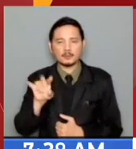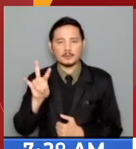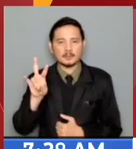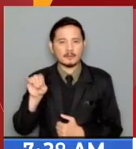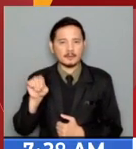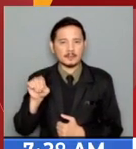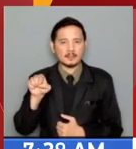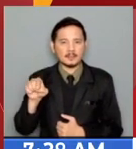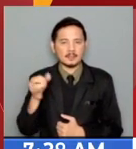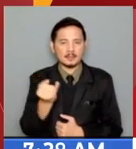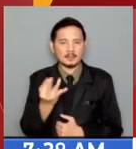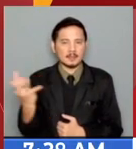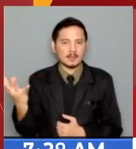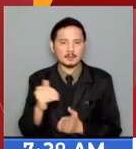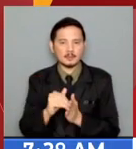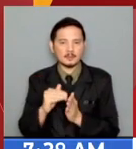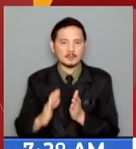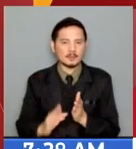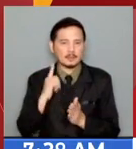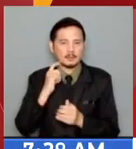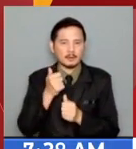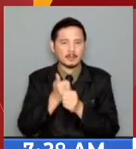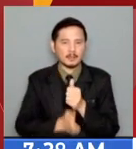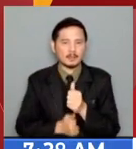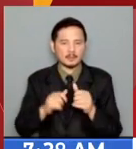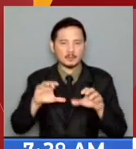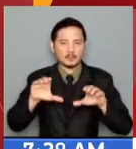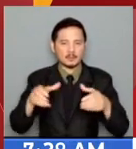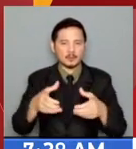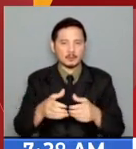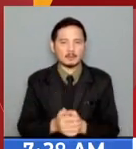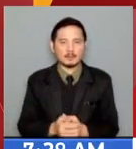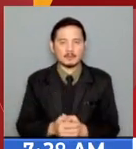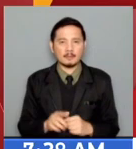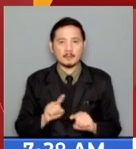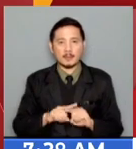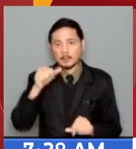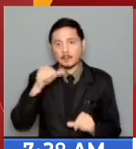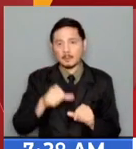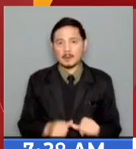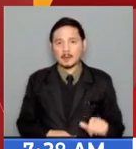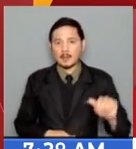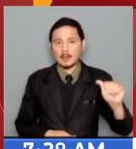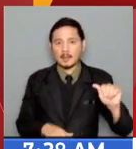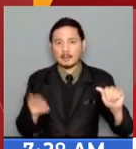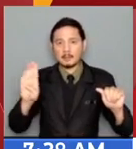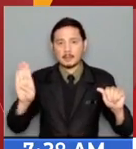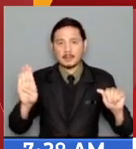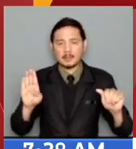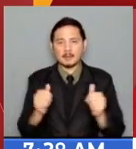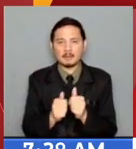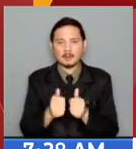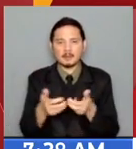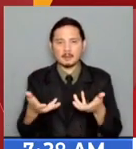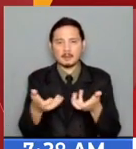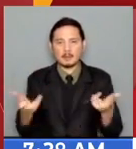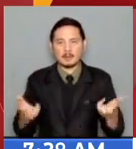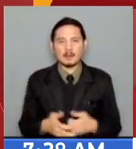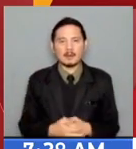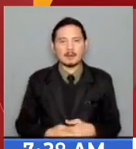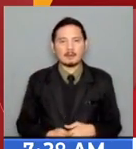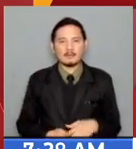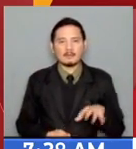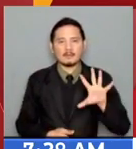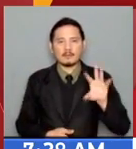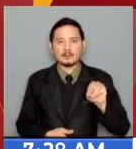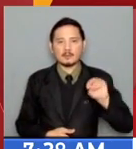mga estudyante kada section. Pero dahil nga may set A at set B, eh, kalahati lang yan yung pumapasok kada araw at 1 seat apart